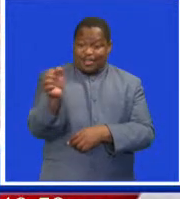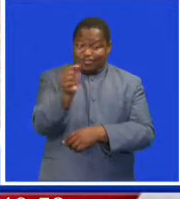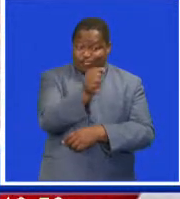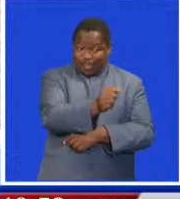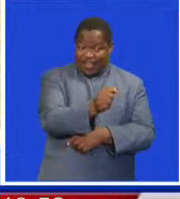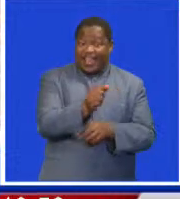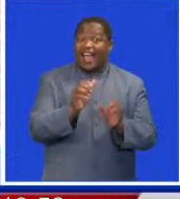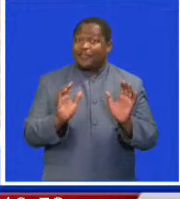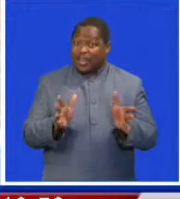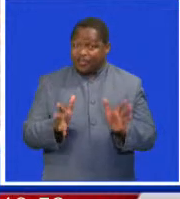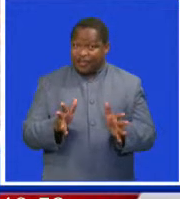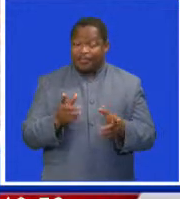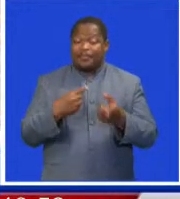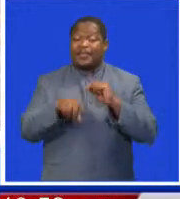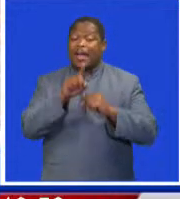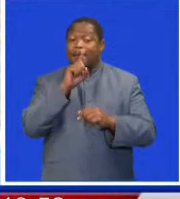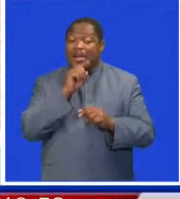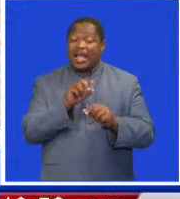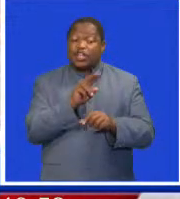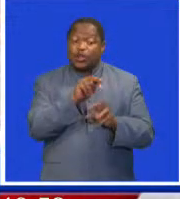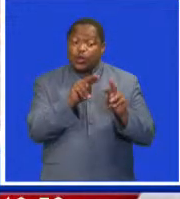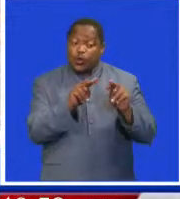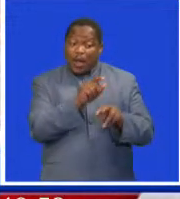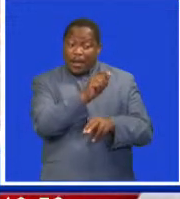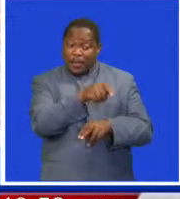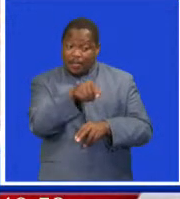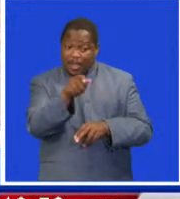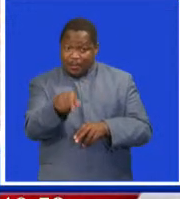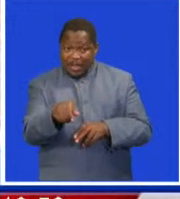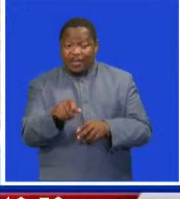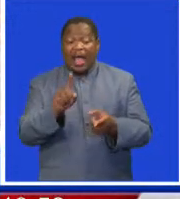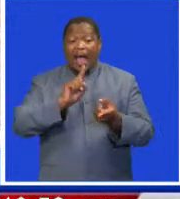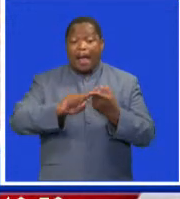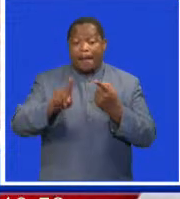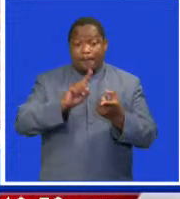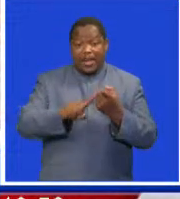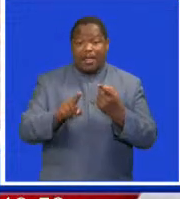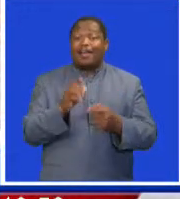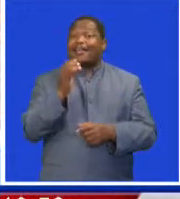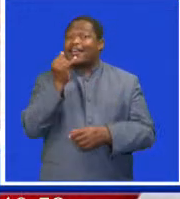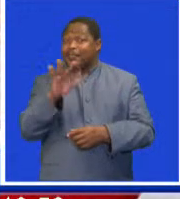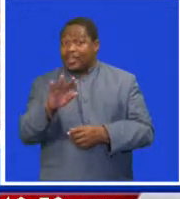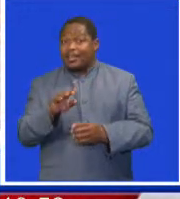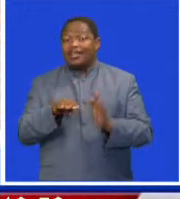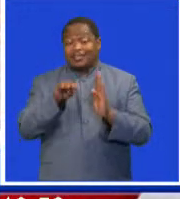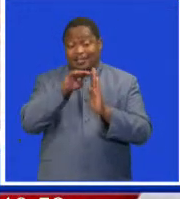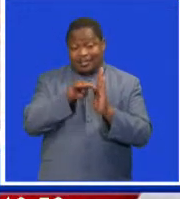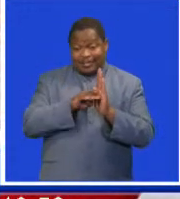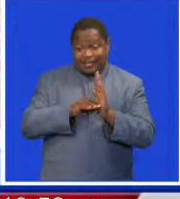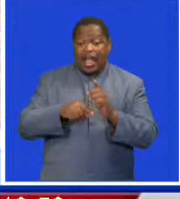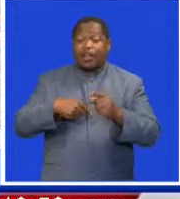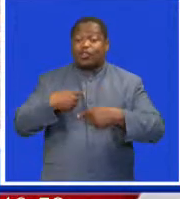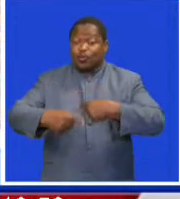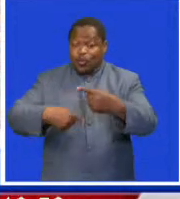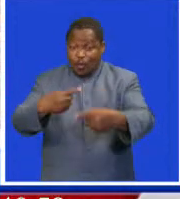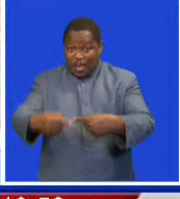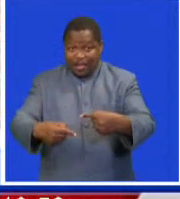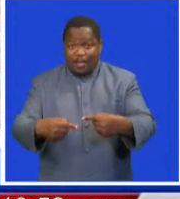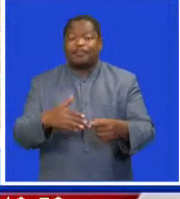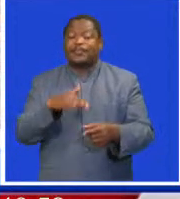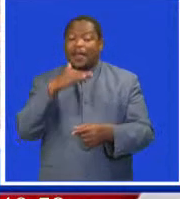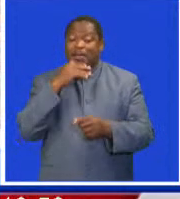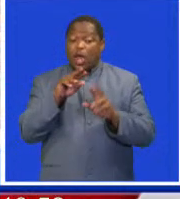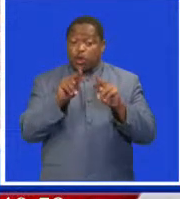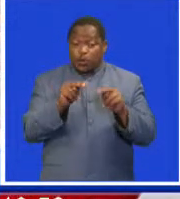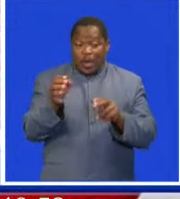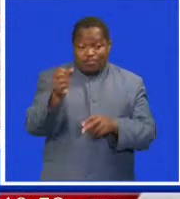yamiswa-ke ngekubhetuka komkhuhlane i-COVID-19. Lokhulumela-ke le nhlangano uMusi Hadebe uthi labadlali abakabhaliswa-ke enhlanganweni leyengamele